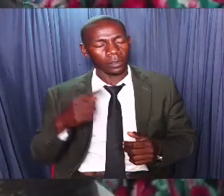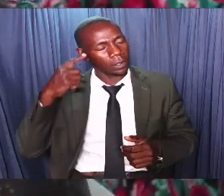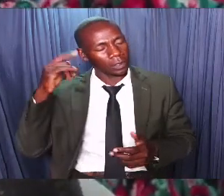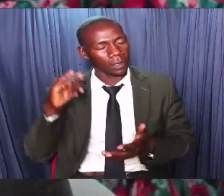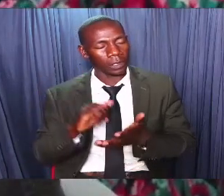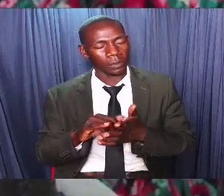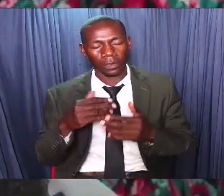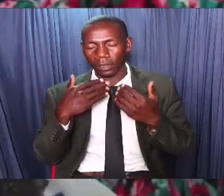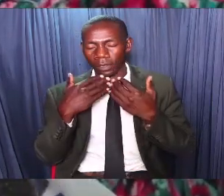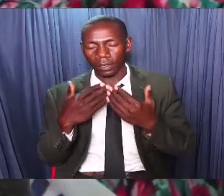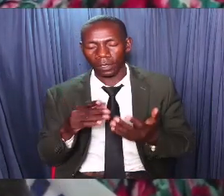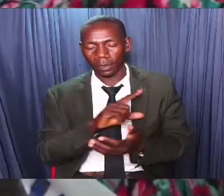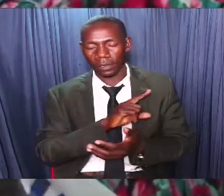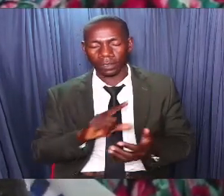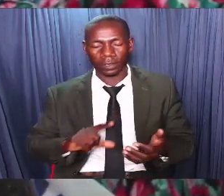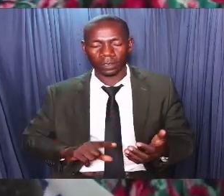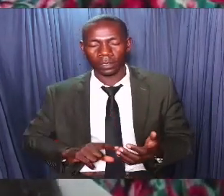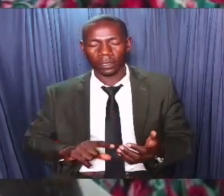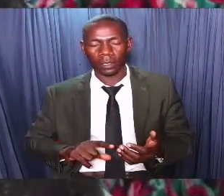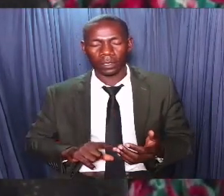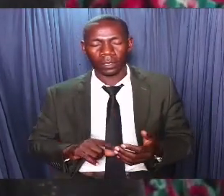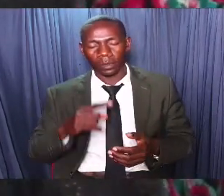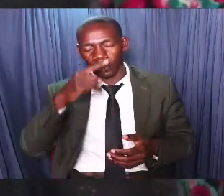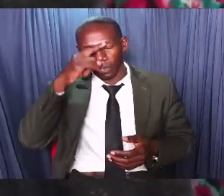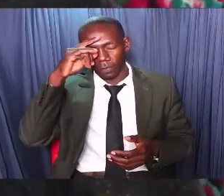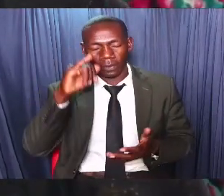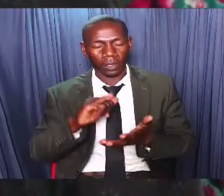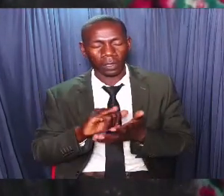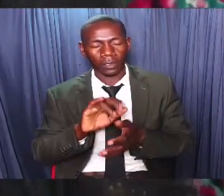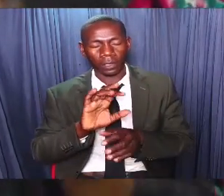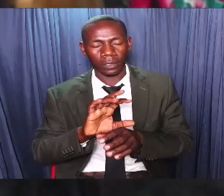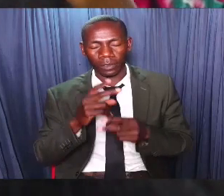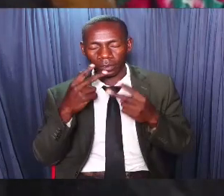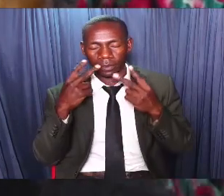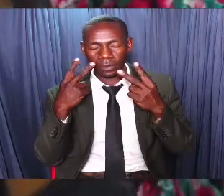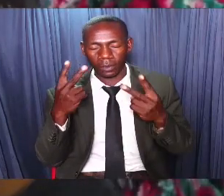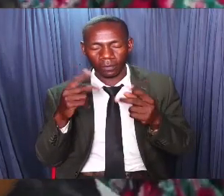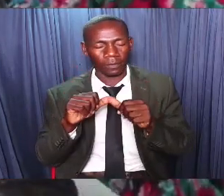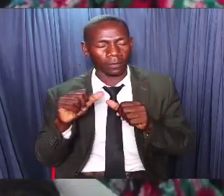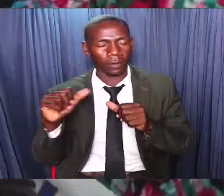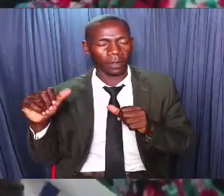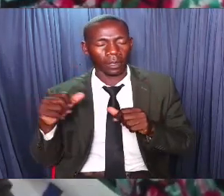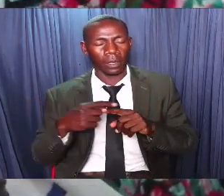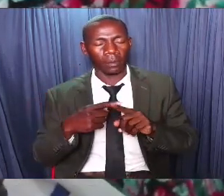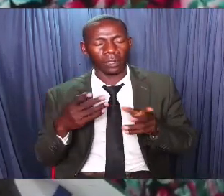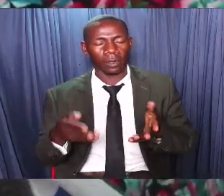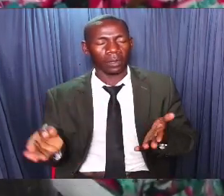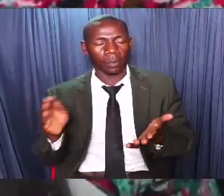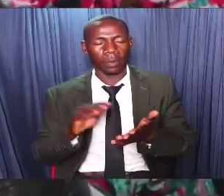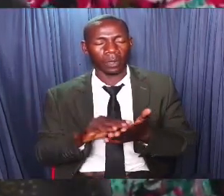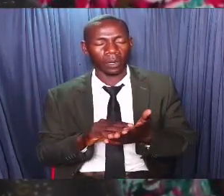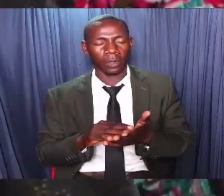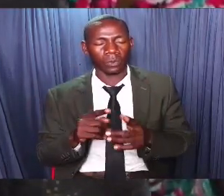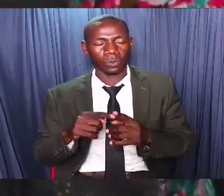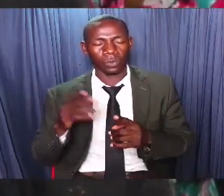neno. Asante Bwana Yesu, na kushukuru hata kwa ajili ya kanisa lako. Umeliona limeenda mbali, lakini sasa tumerudi